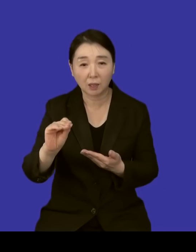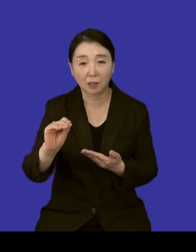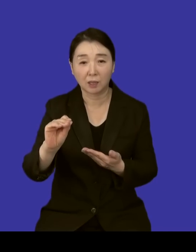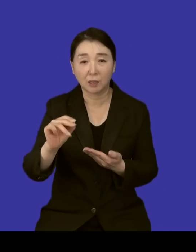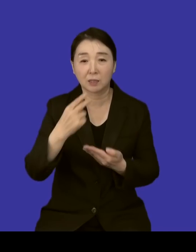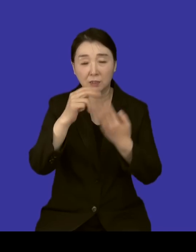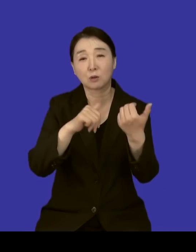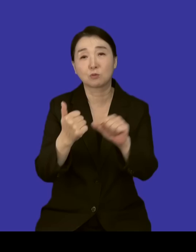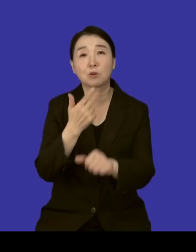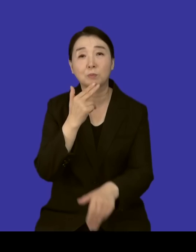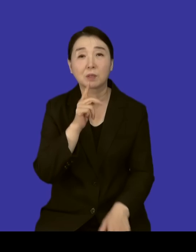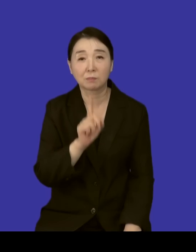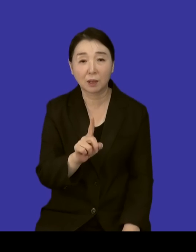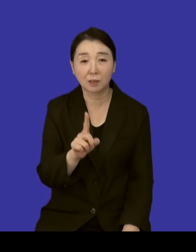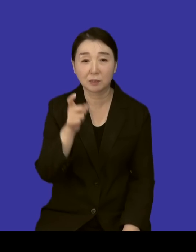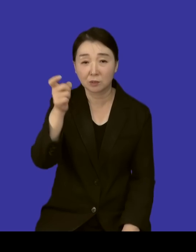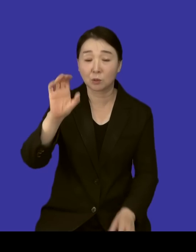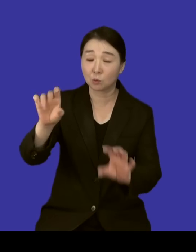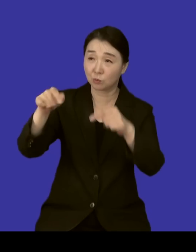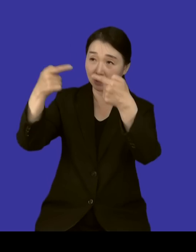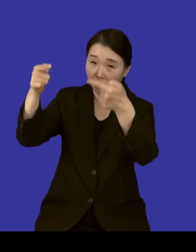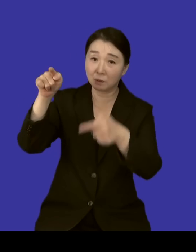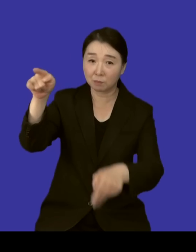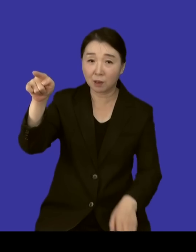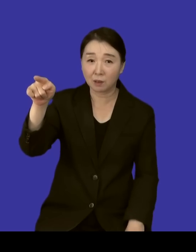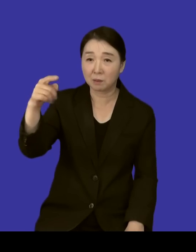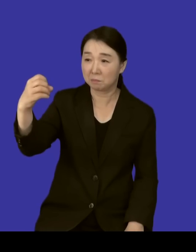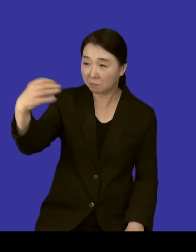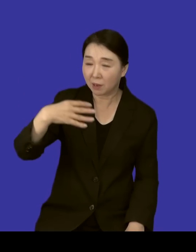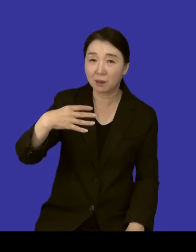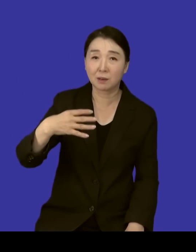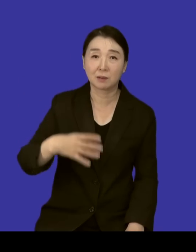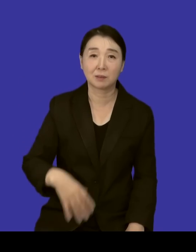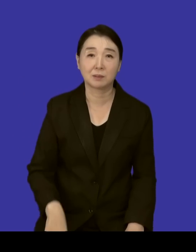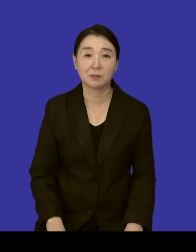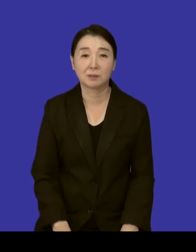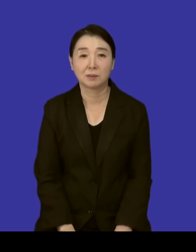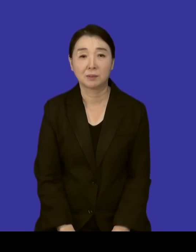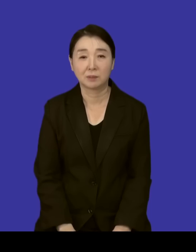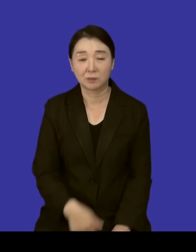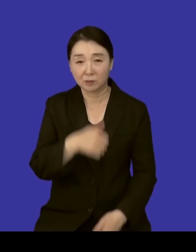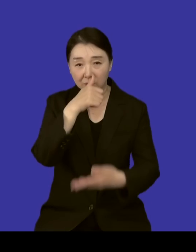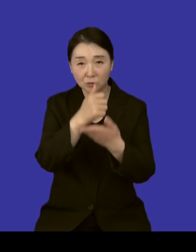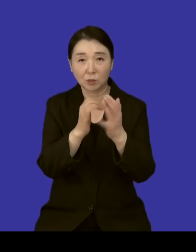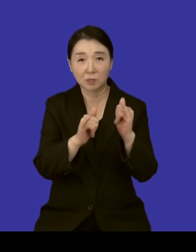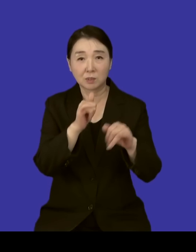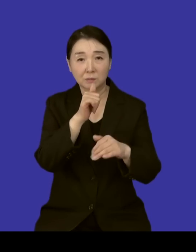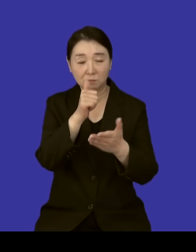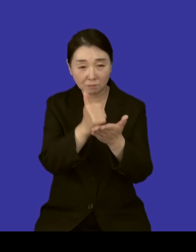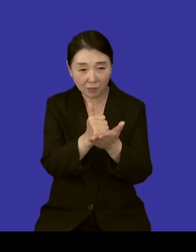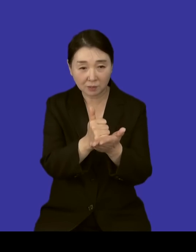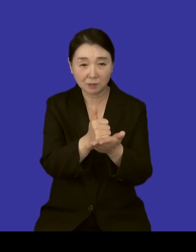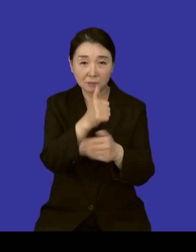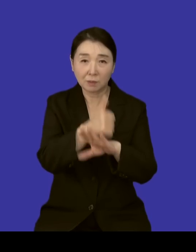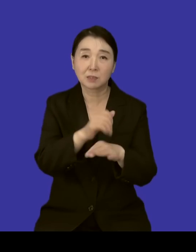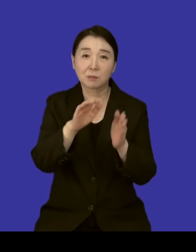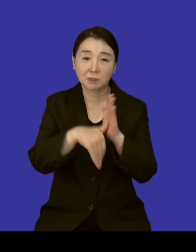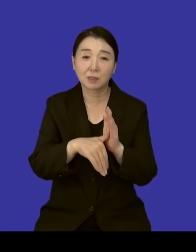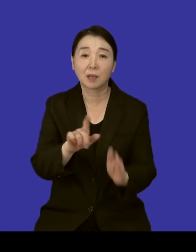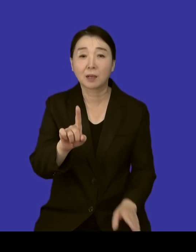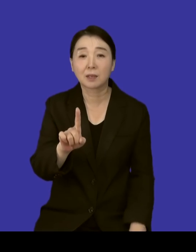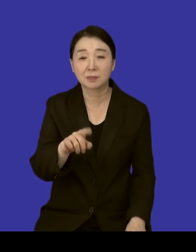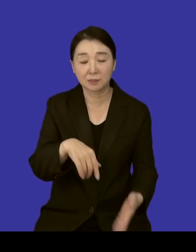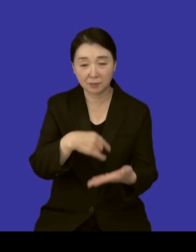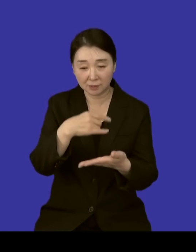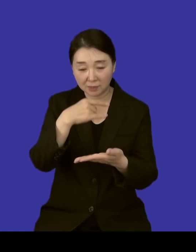죽지 아니하리라. 예. 천국 간 거 얘기해 주시고 예. 뭐 죄인이 마지막에 한 가지